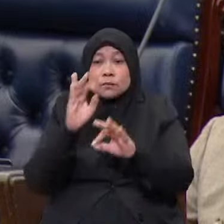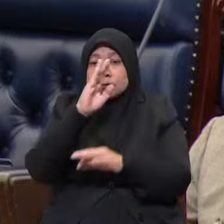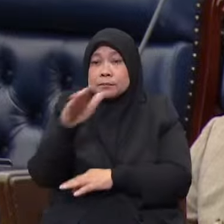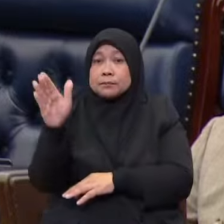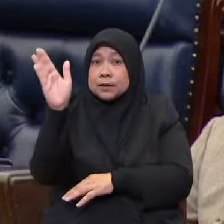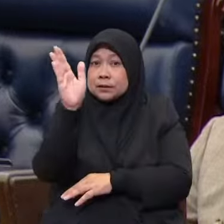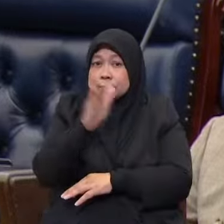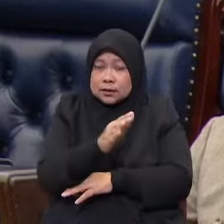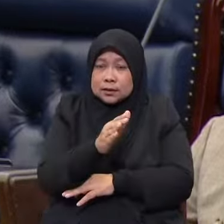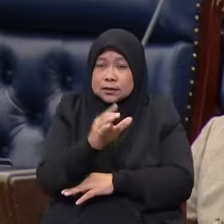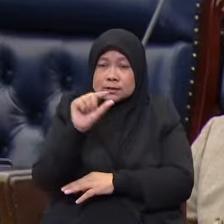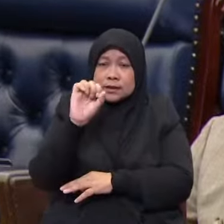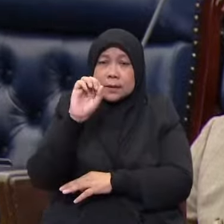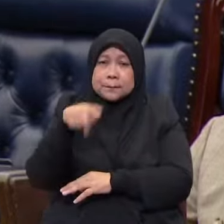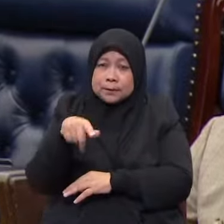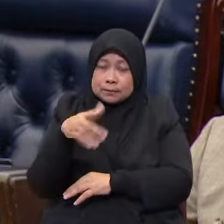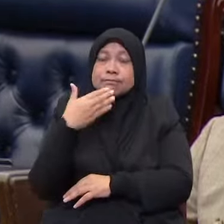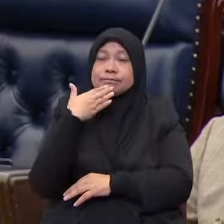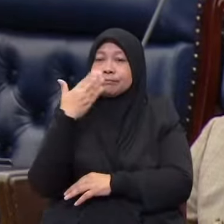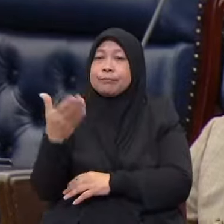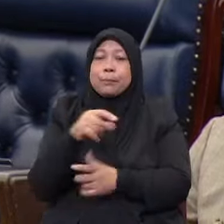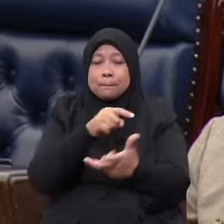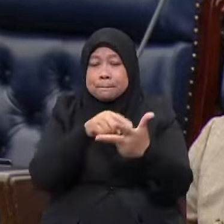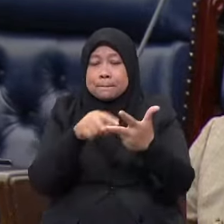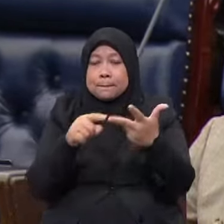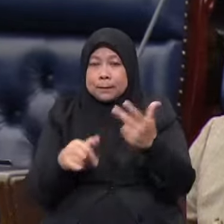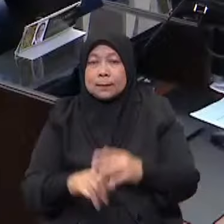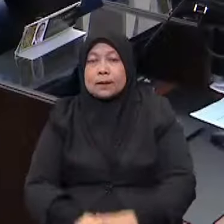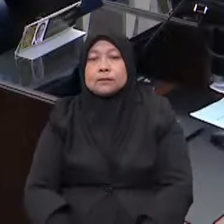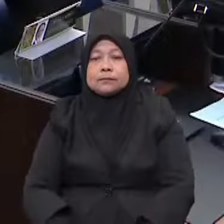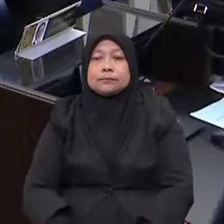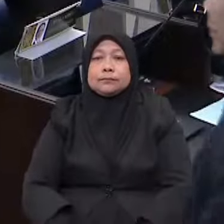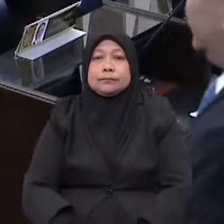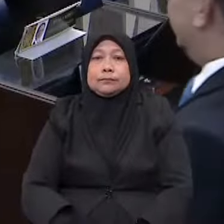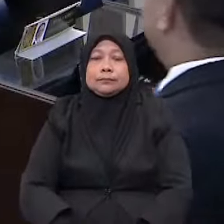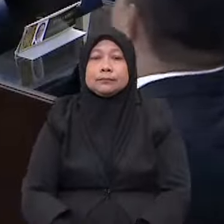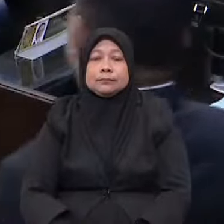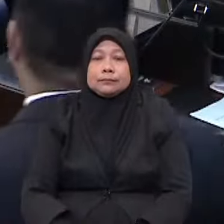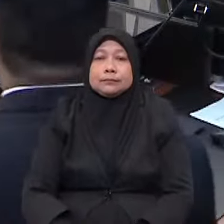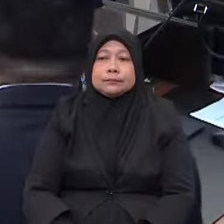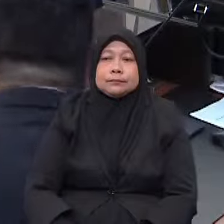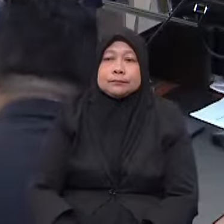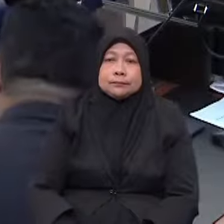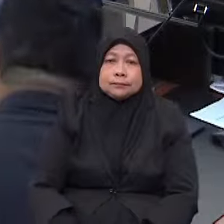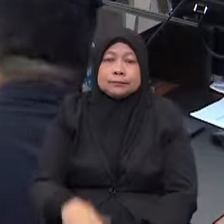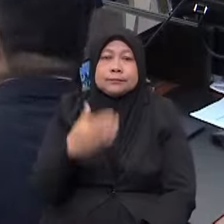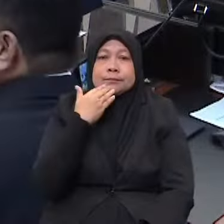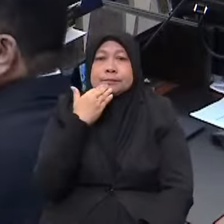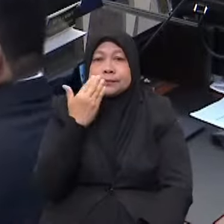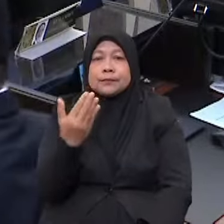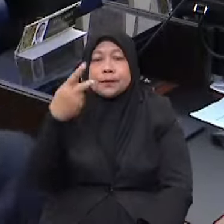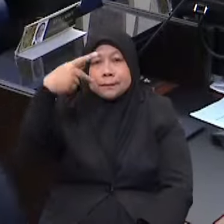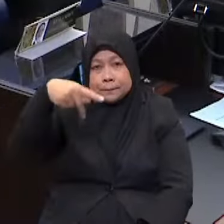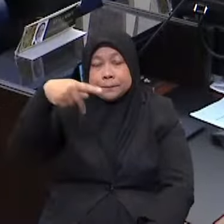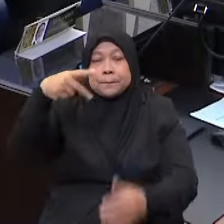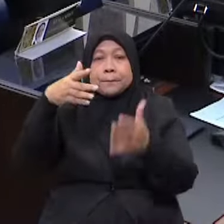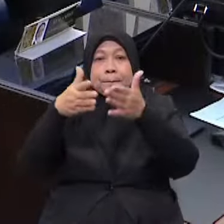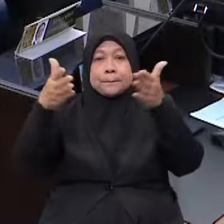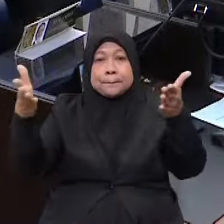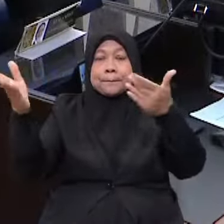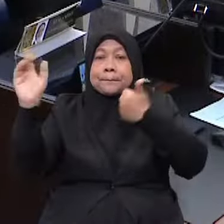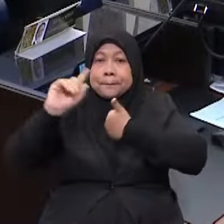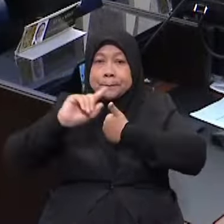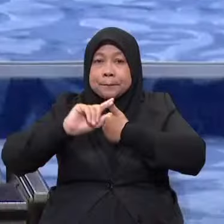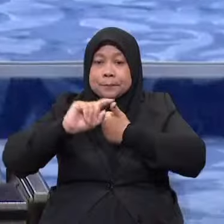membatalkan urus niaga dengan GIP ini? Terima kasih Tan Sri Petua. Baik, silakan Tuan. Terima kasih Yang Besar.